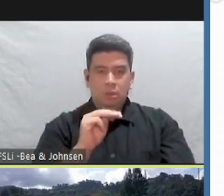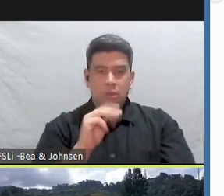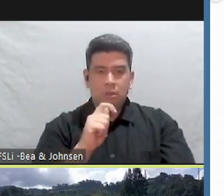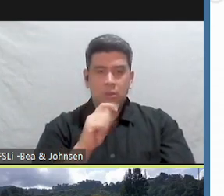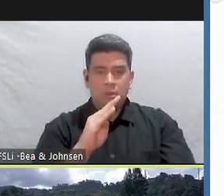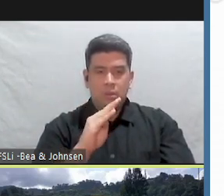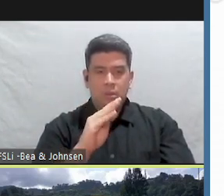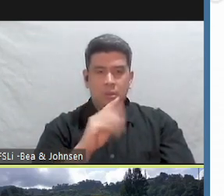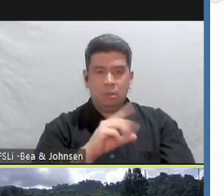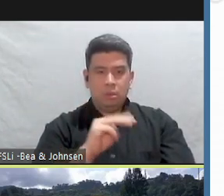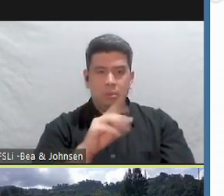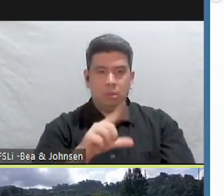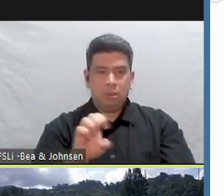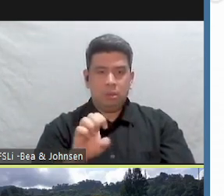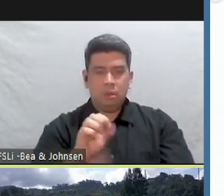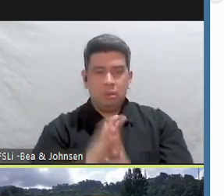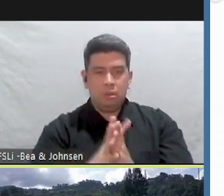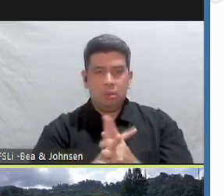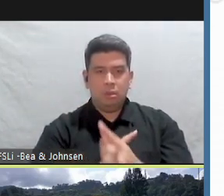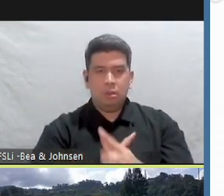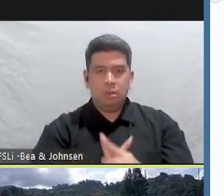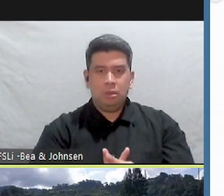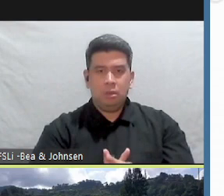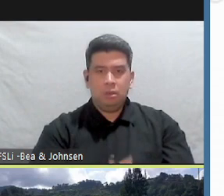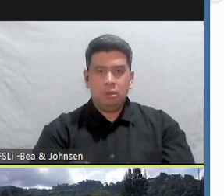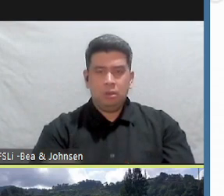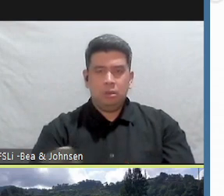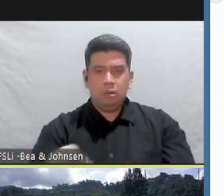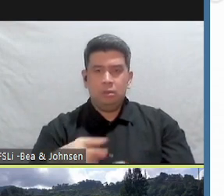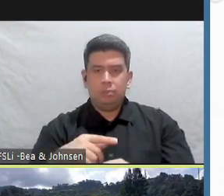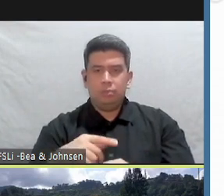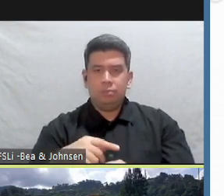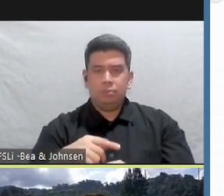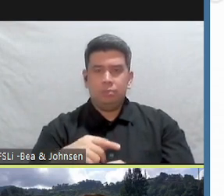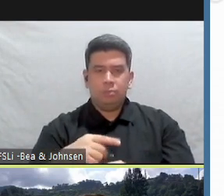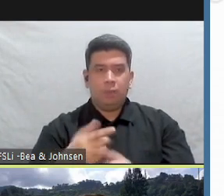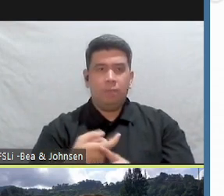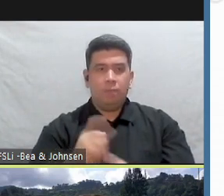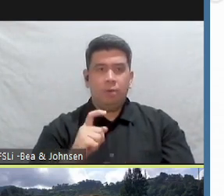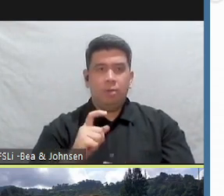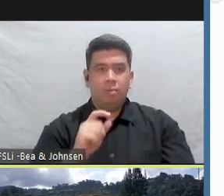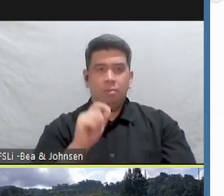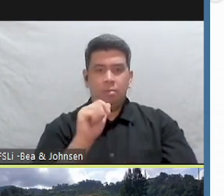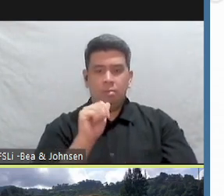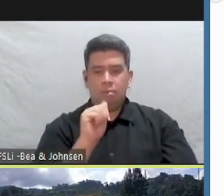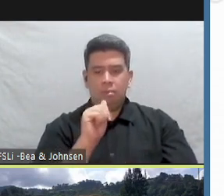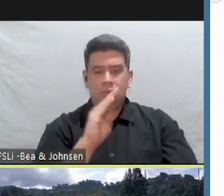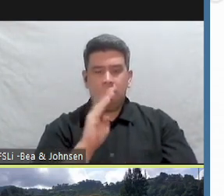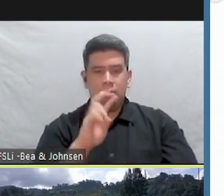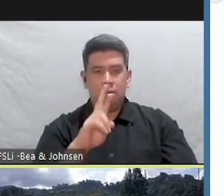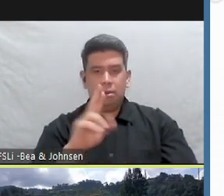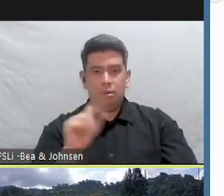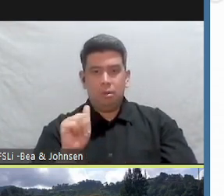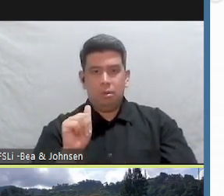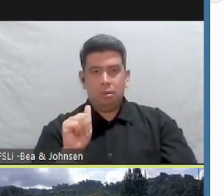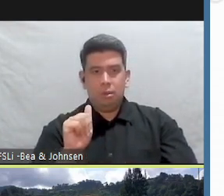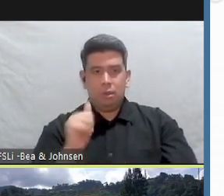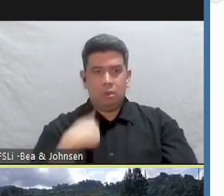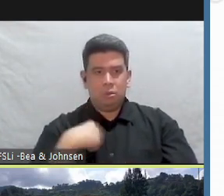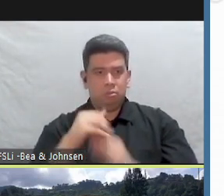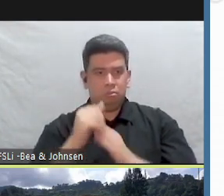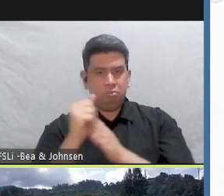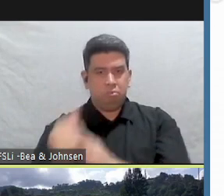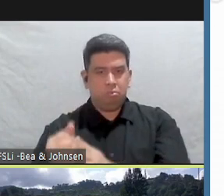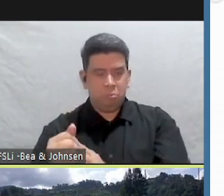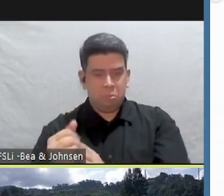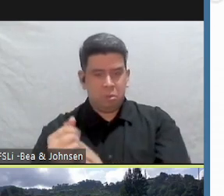nila. At sabi ng teacher na to sa ABRA, ako yung nanguna ng paggawa ng ortografiya ng aming wika sa ABRA